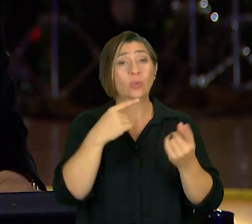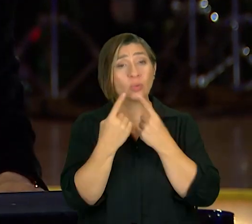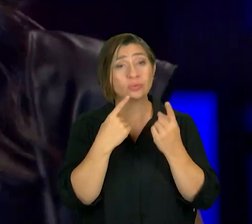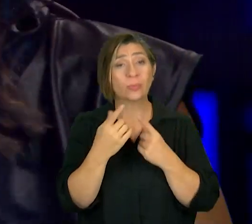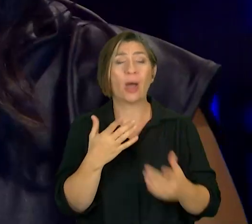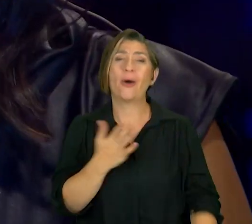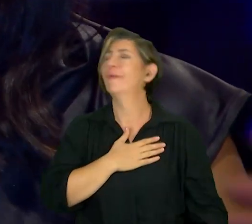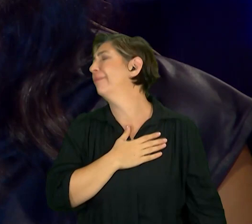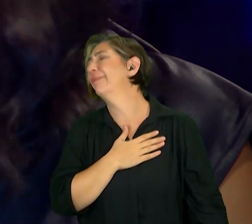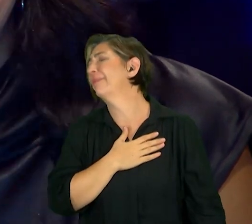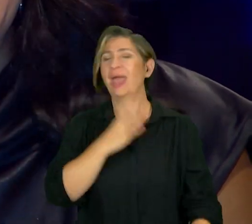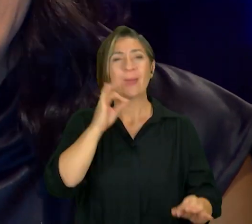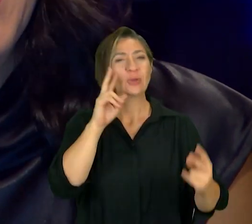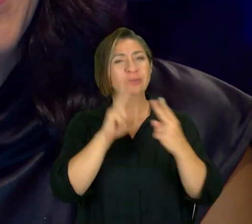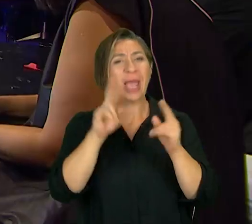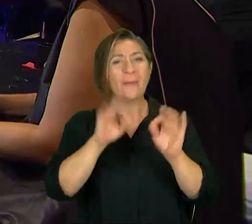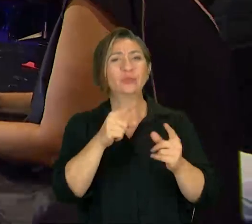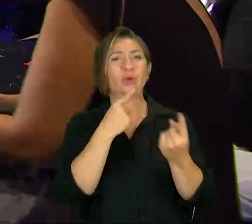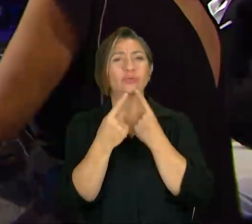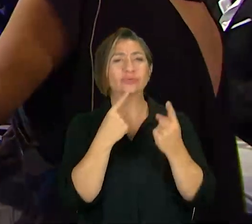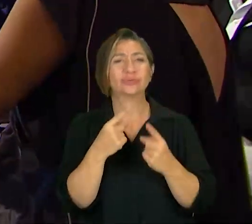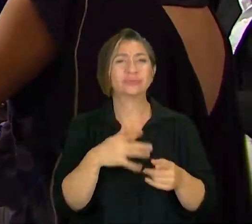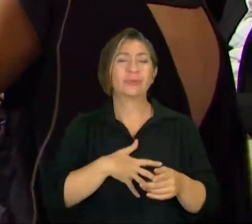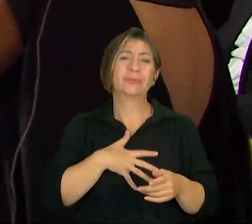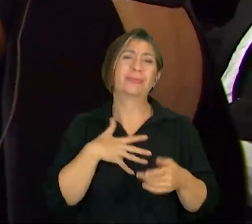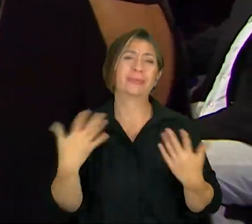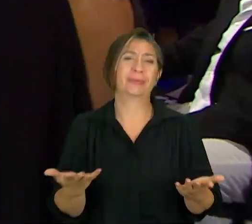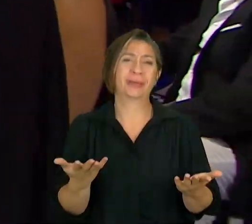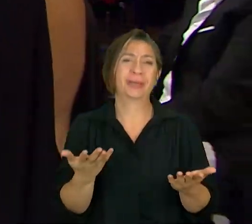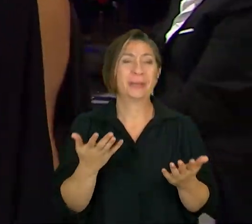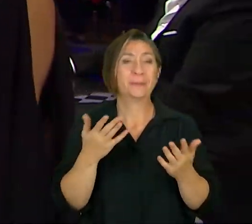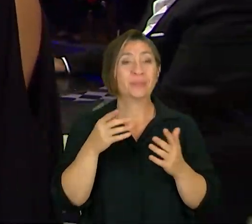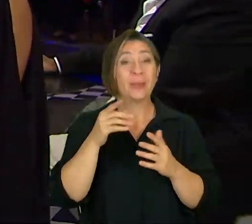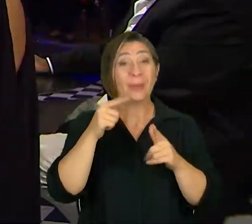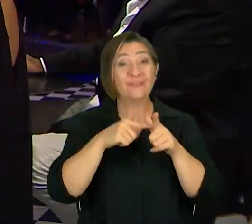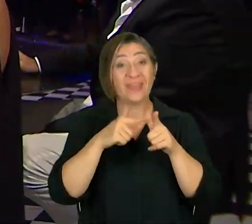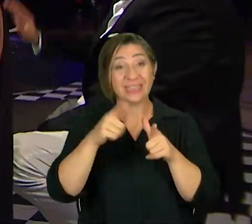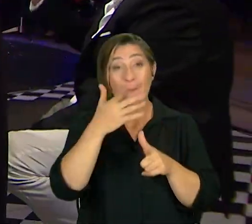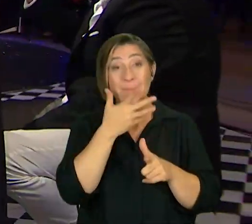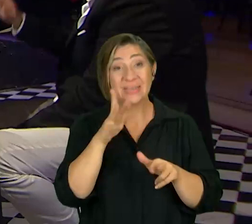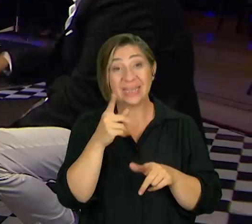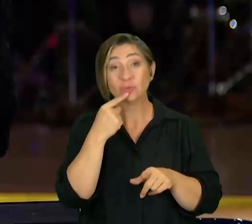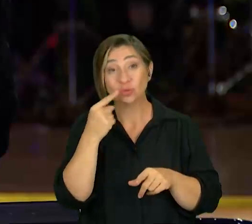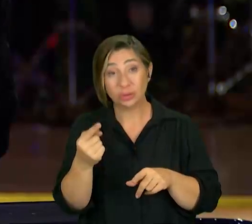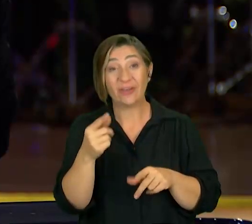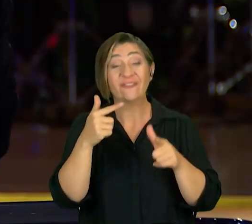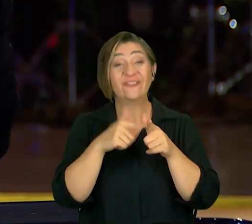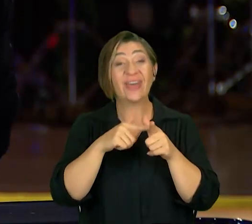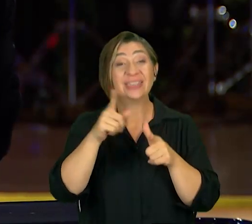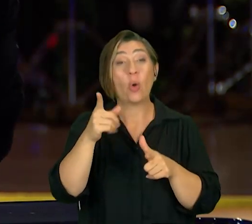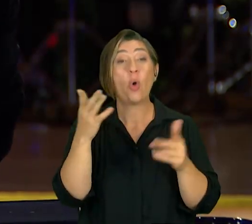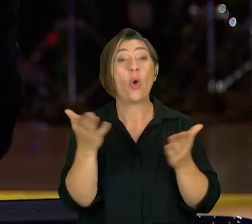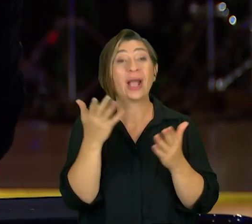bunda. Ya sen her görüştüğümüzde bunları konuşuyorum. Yani bu kadar. Şimdi bak Ferda'ya da benzer şeyler söylüyorum. Çünkü Ferda'yı